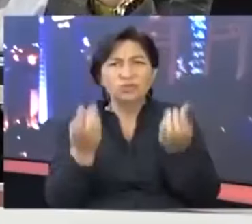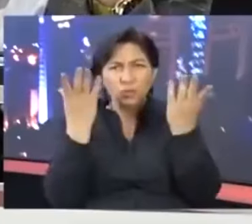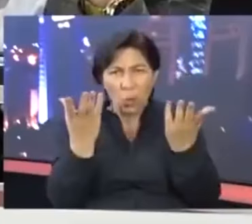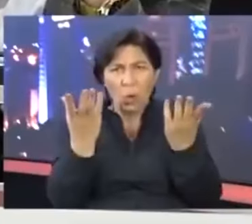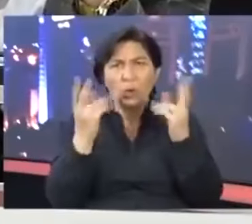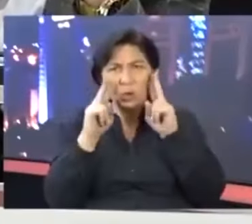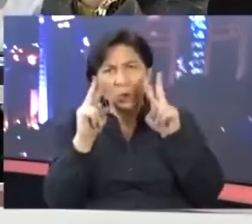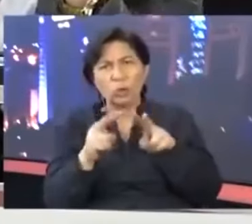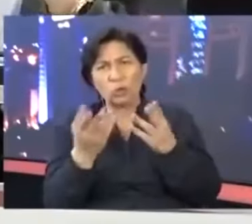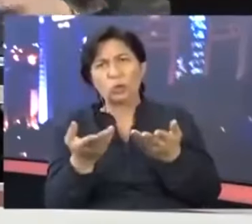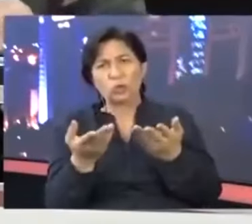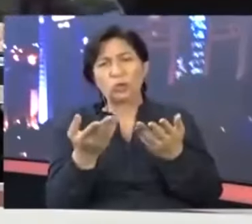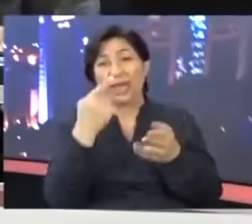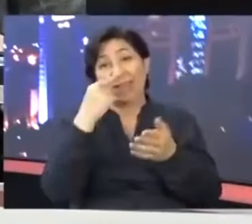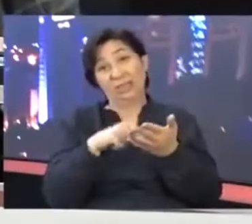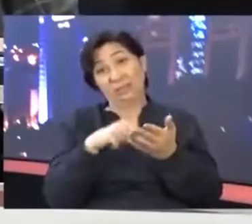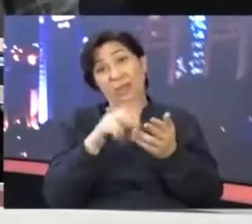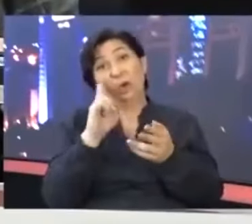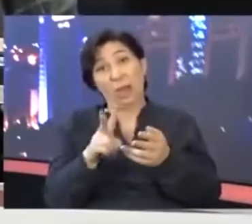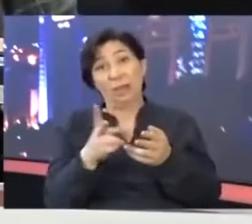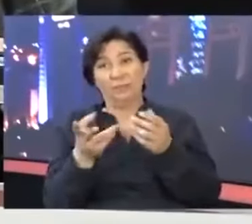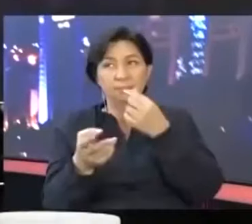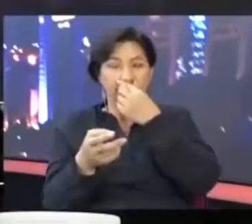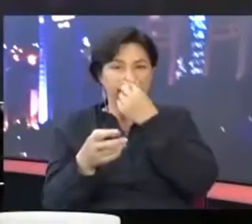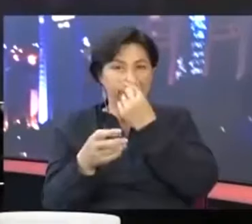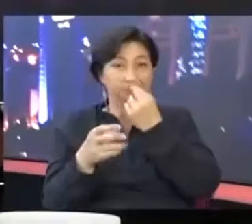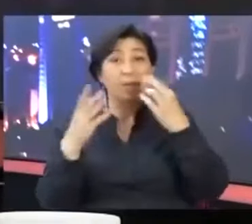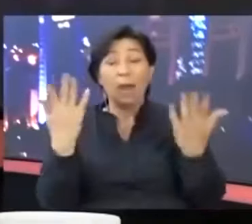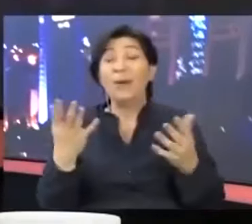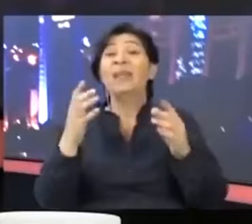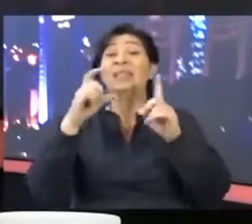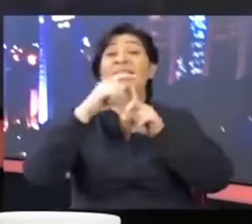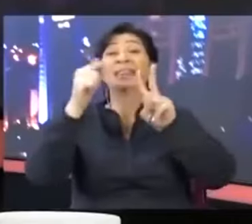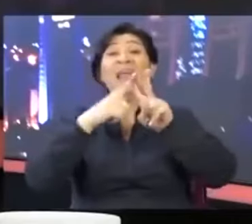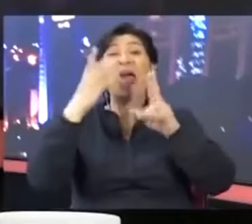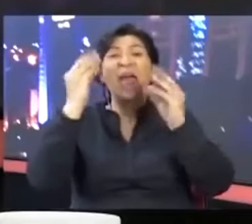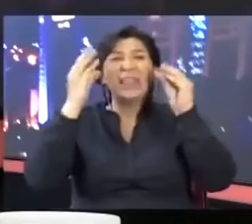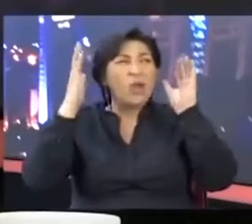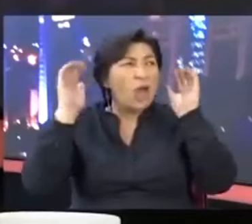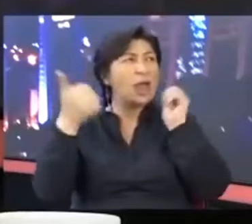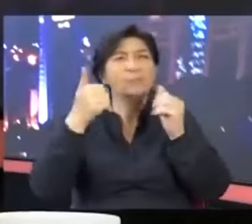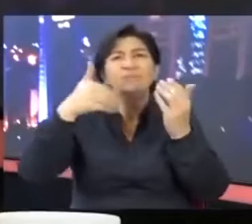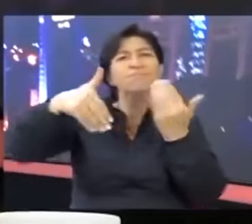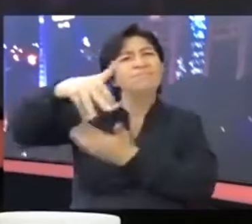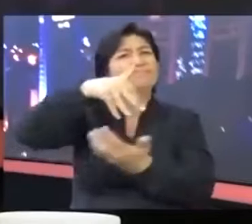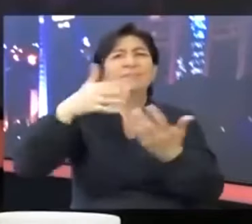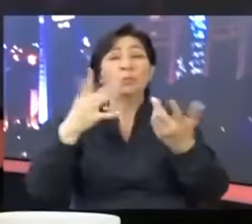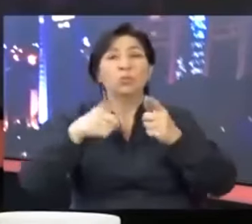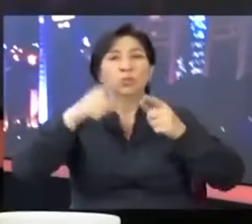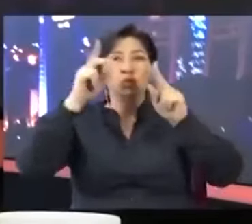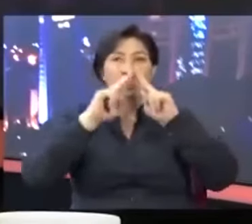verdiğini göreceğimiz kitaplar inancımıza göre Vallah dinin en temel paradigmaların Birisi şu burada bir